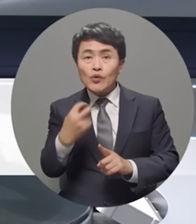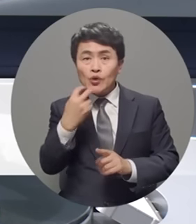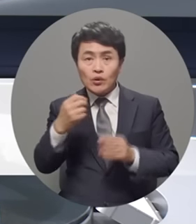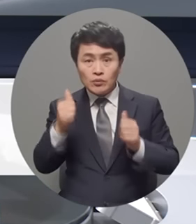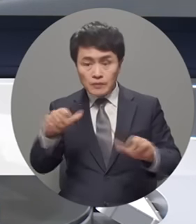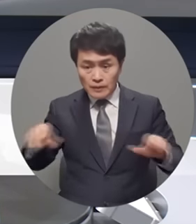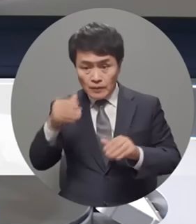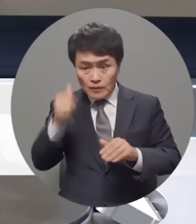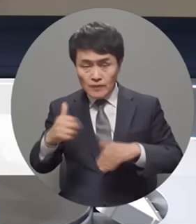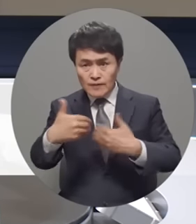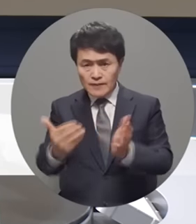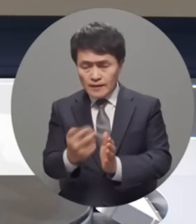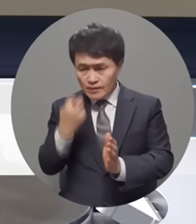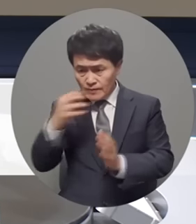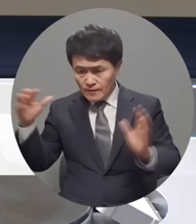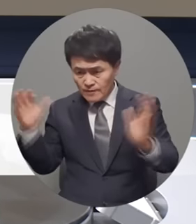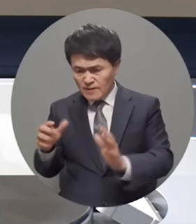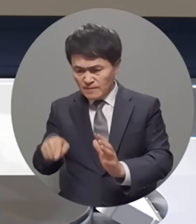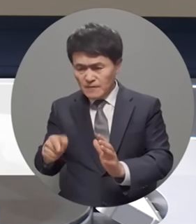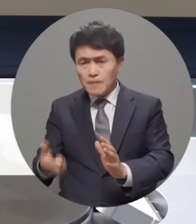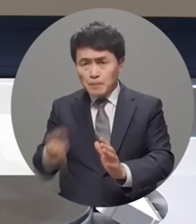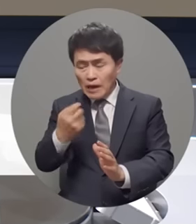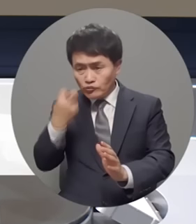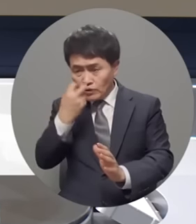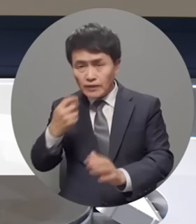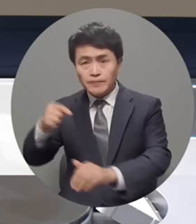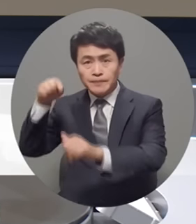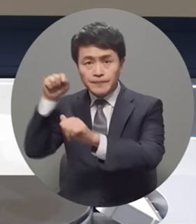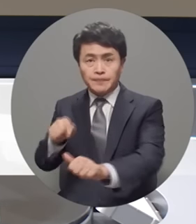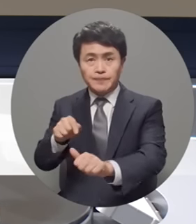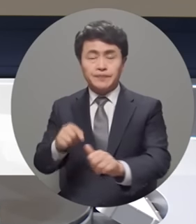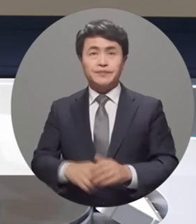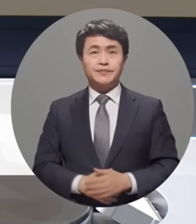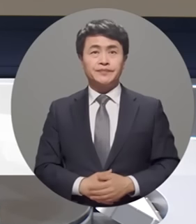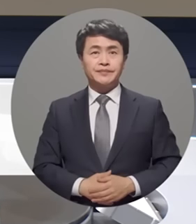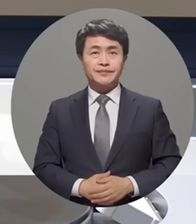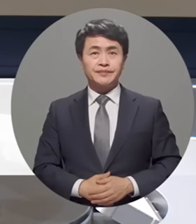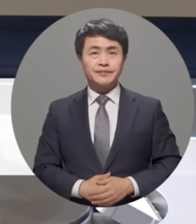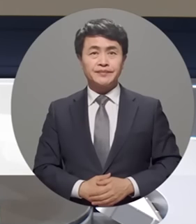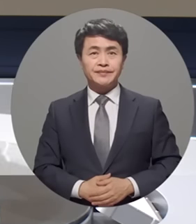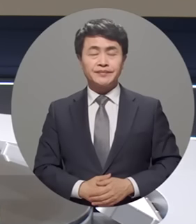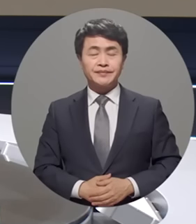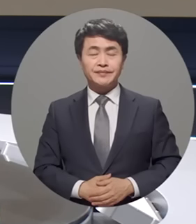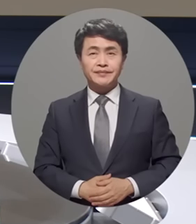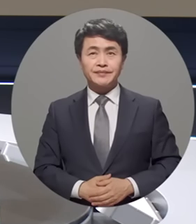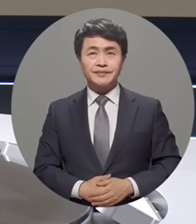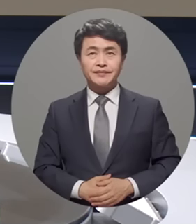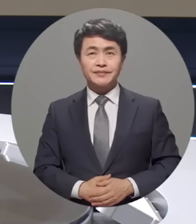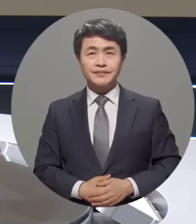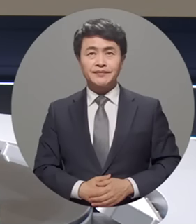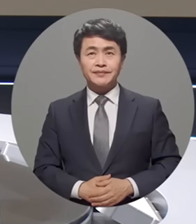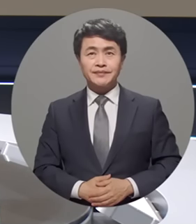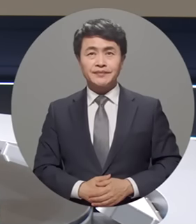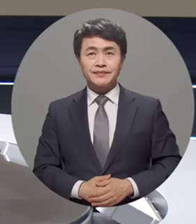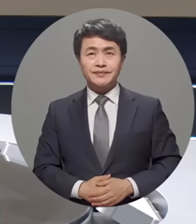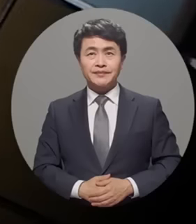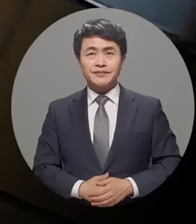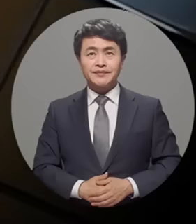수사 인력을 투입해 신속히 수사할 것을 직접 지시한 것으로 파악됐습니다. 나세웅 기자의 단독 보도입니다.